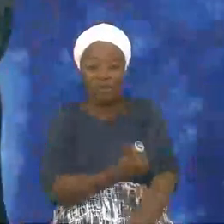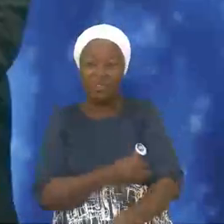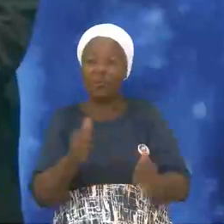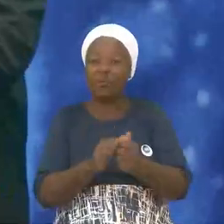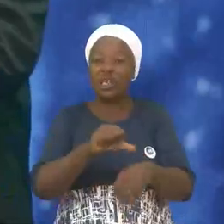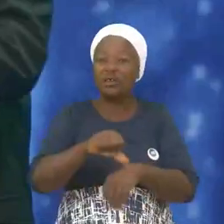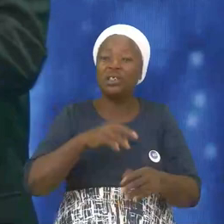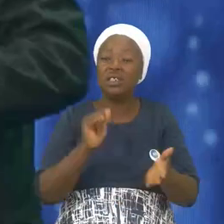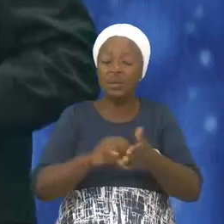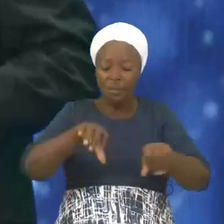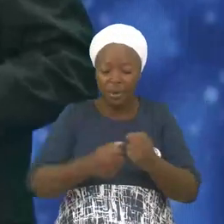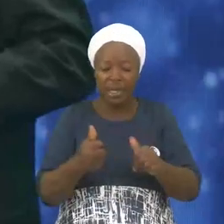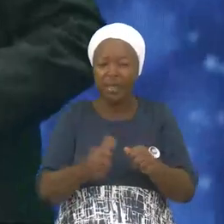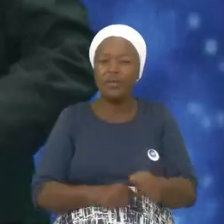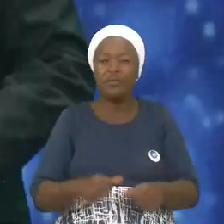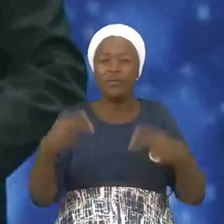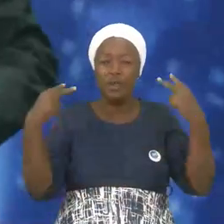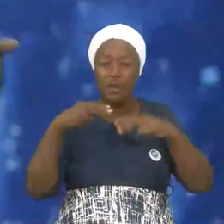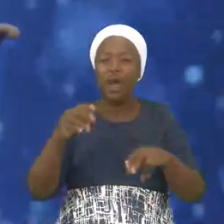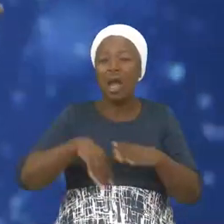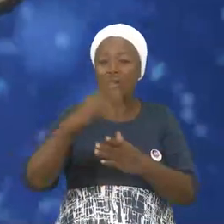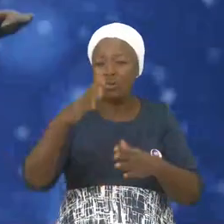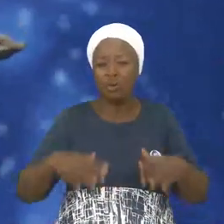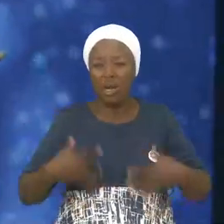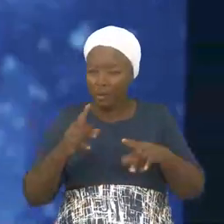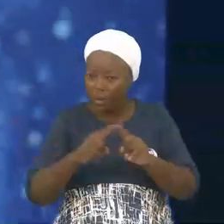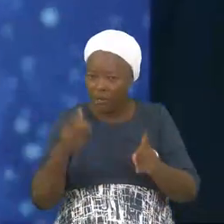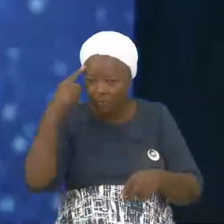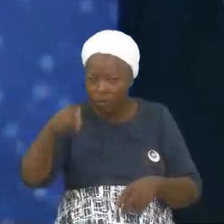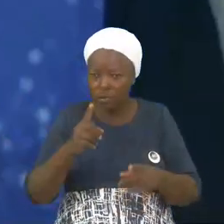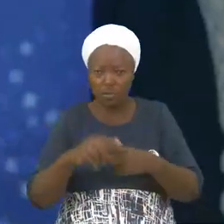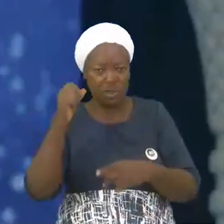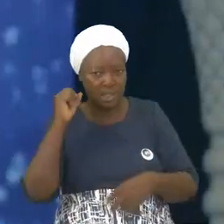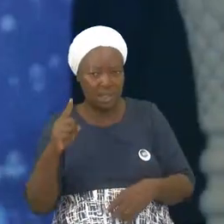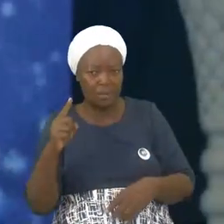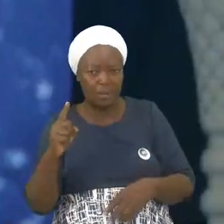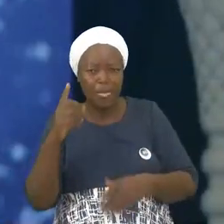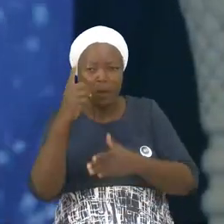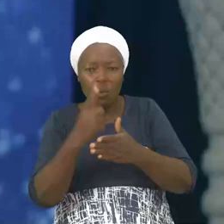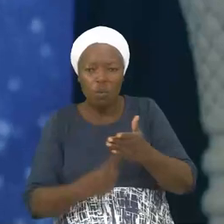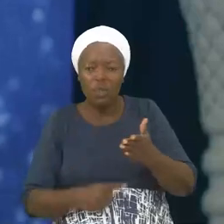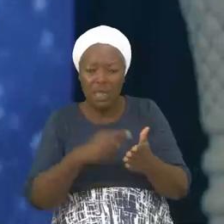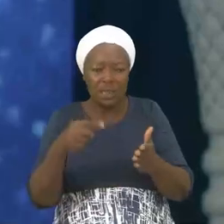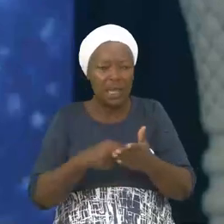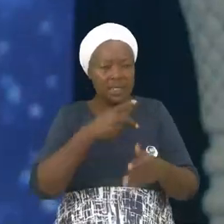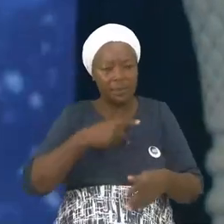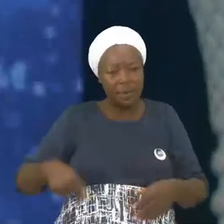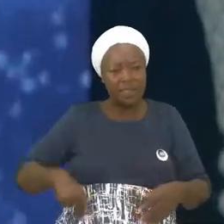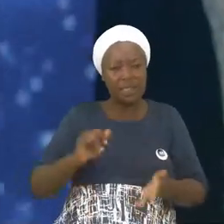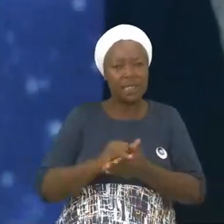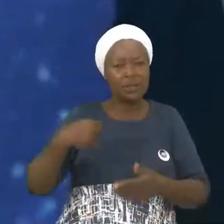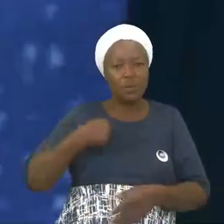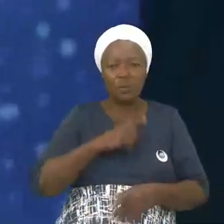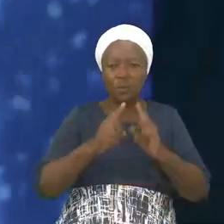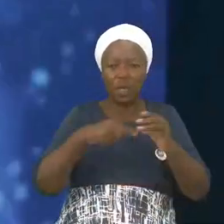maintenant avec puissance, avec autorité, avec onction, qui brise tous les jougs de ta vie. Mais pour que